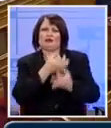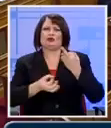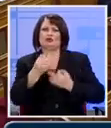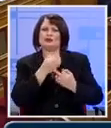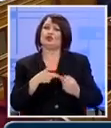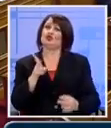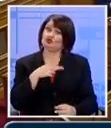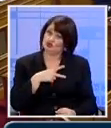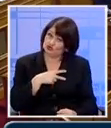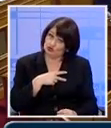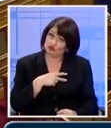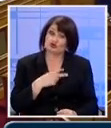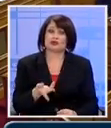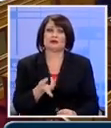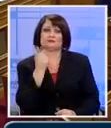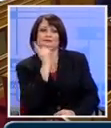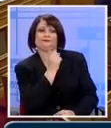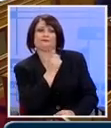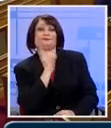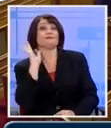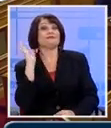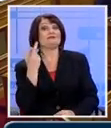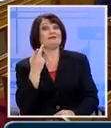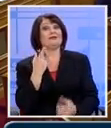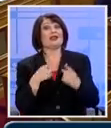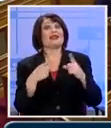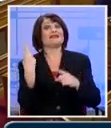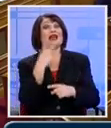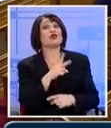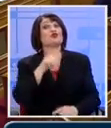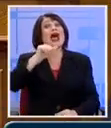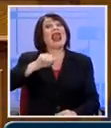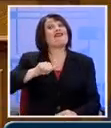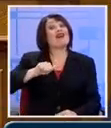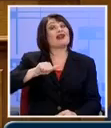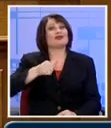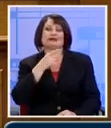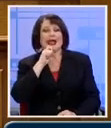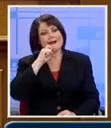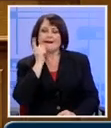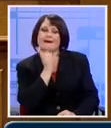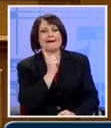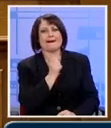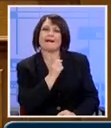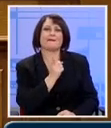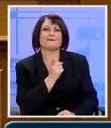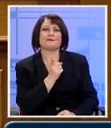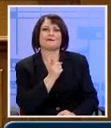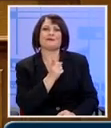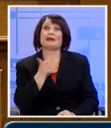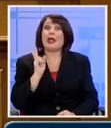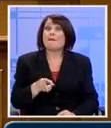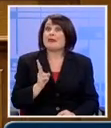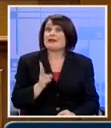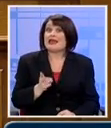ορθά σας παρατήρησε ο πρώην μέντορας σας, τον θυμάστε, ο κύριος Αλαβάνος, ότι αυτούς ακριβώς τους